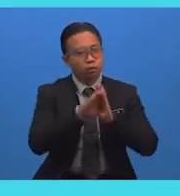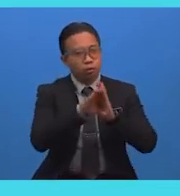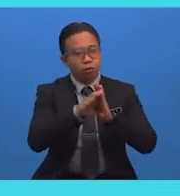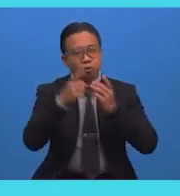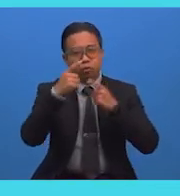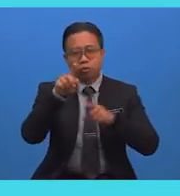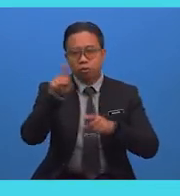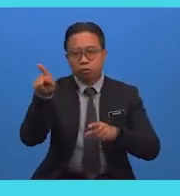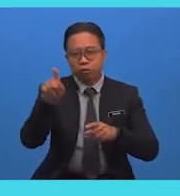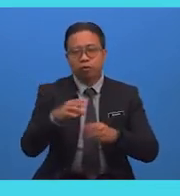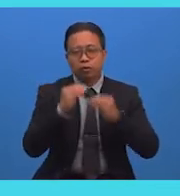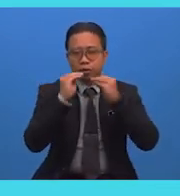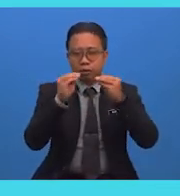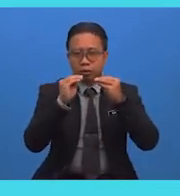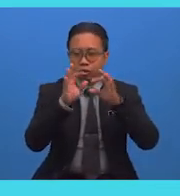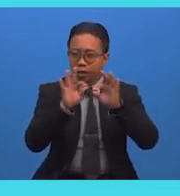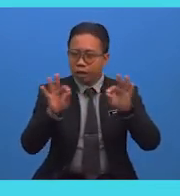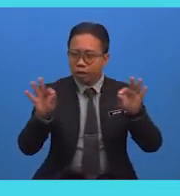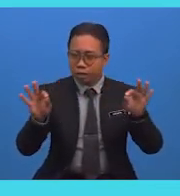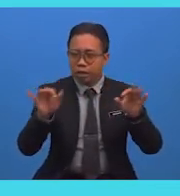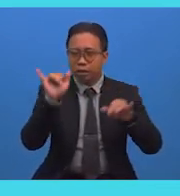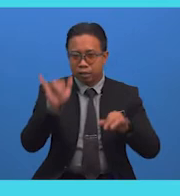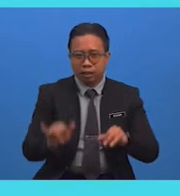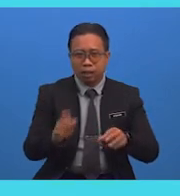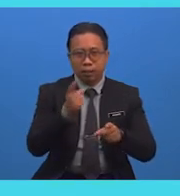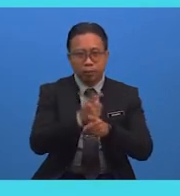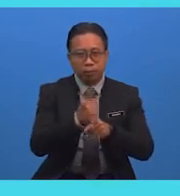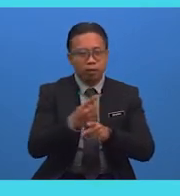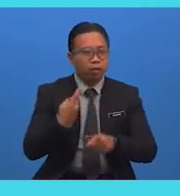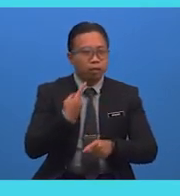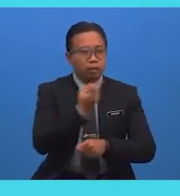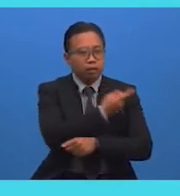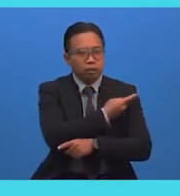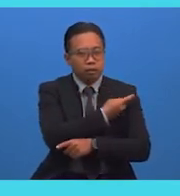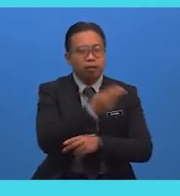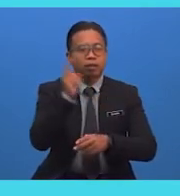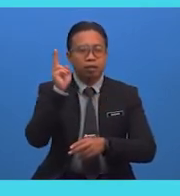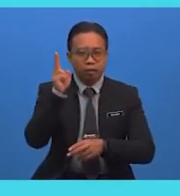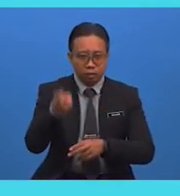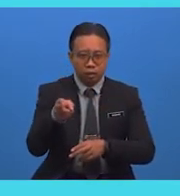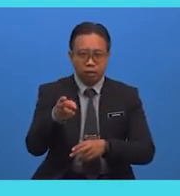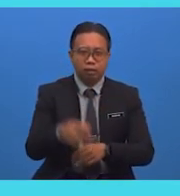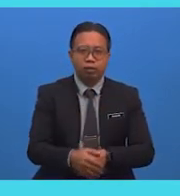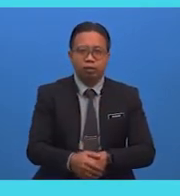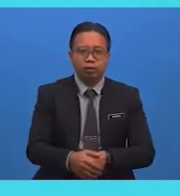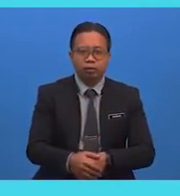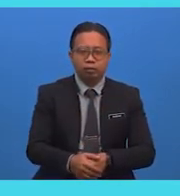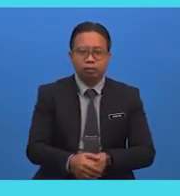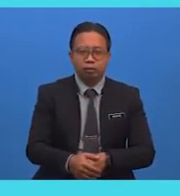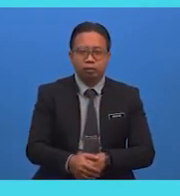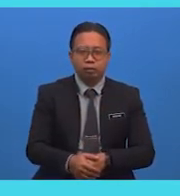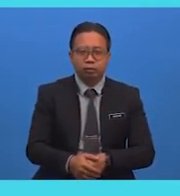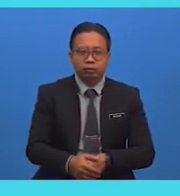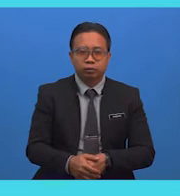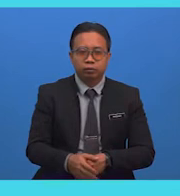contoh jawapan pengajaran ayat yang betul. Kita hendaklah merupakan